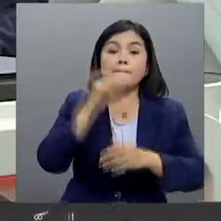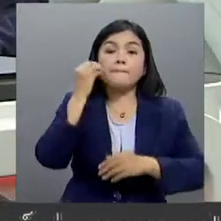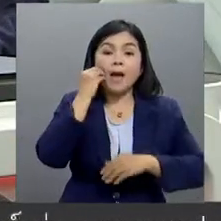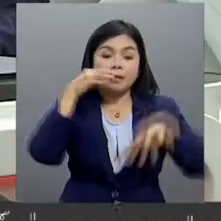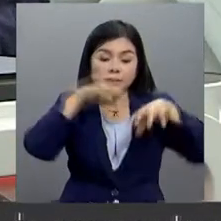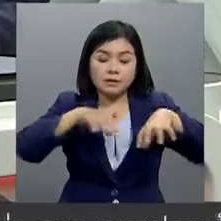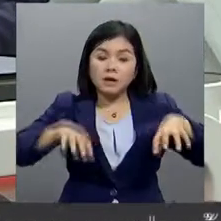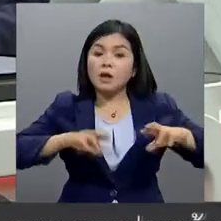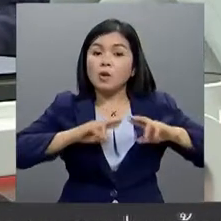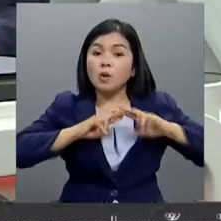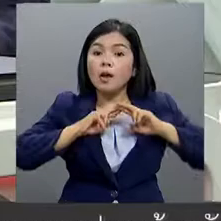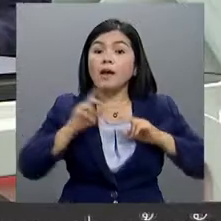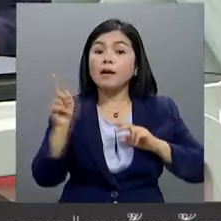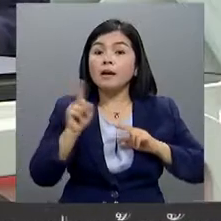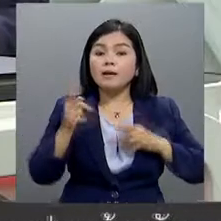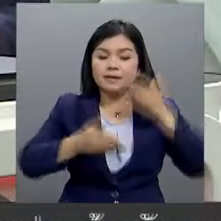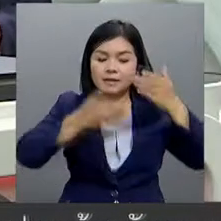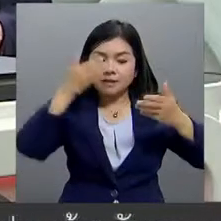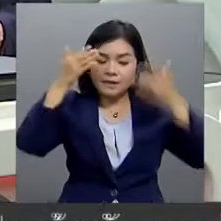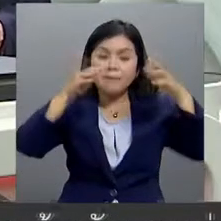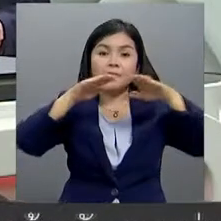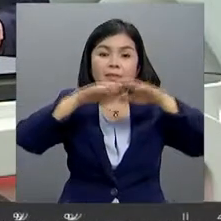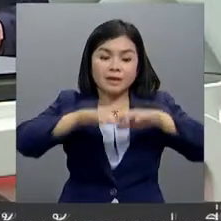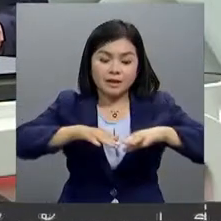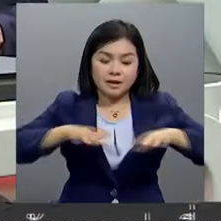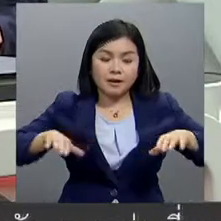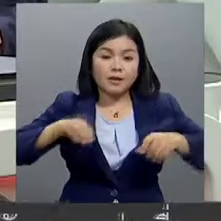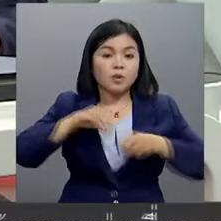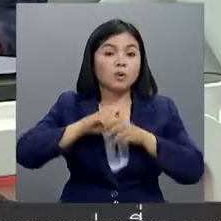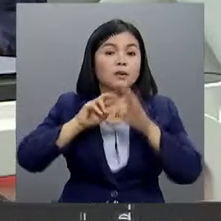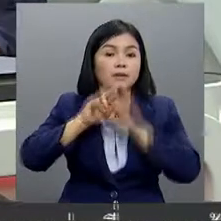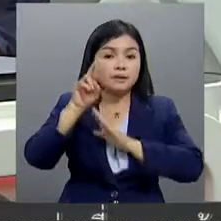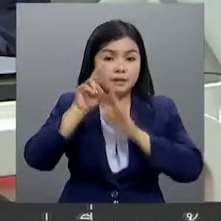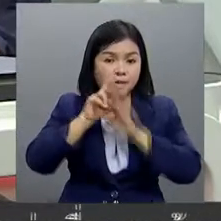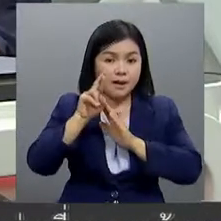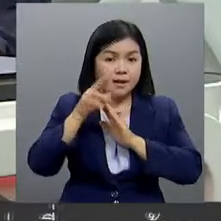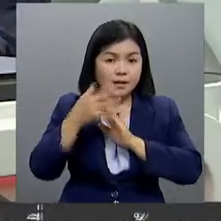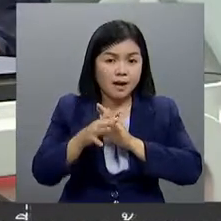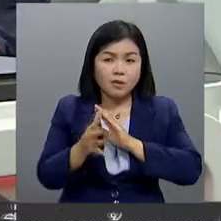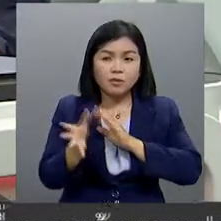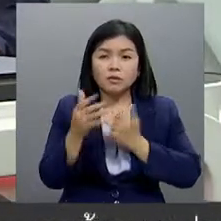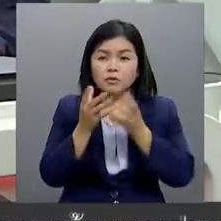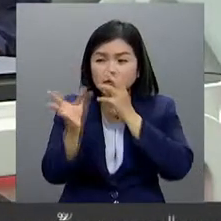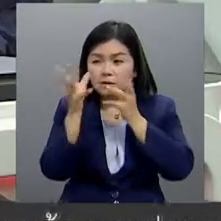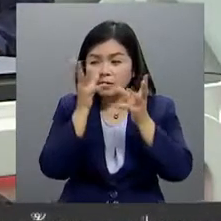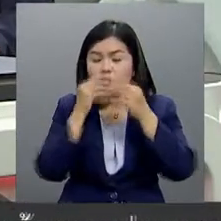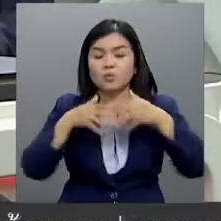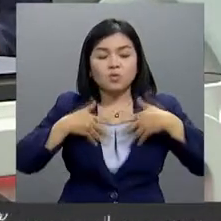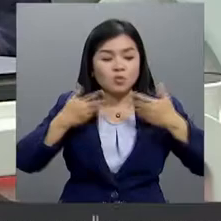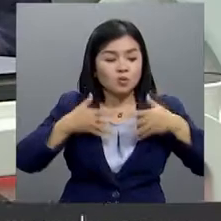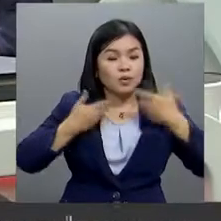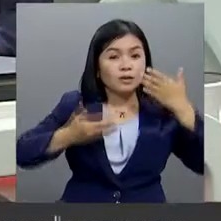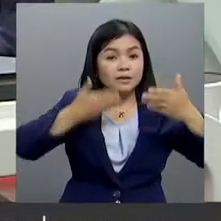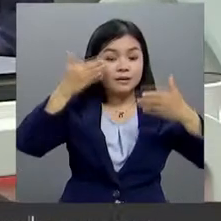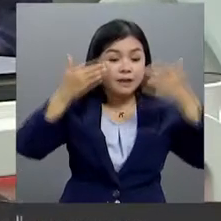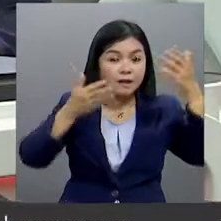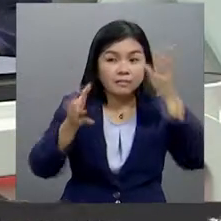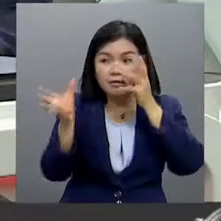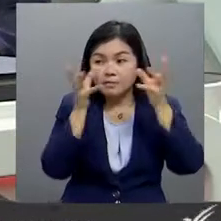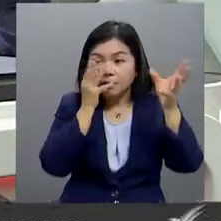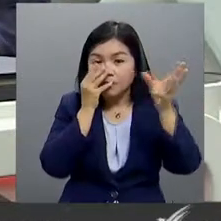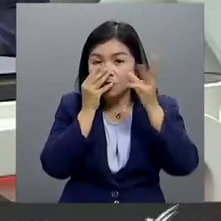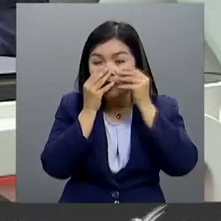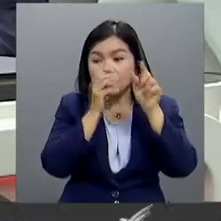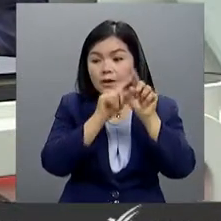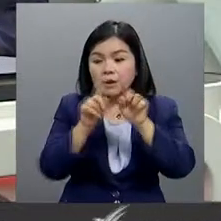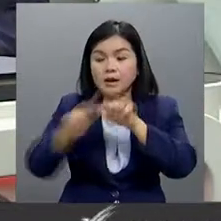หลังเขานะคะที่จังหวัดเชียงรายค่ะนอกจากจะได้ร่วมกิจกรรมสนุกกันแล้วยังได้เรียนรู้สิ่งที่มีอยู่รอบชุมช